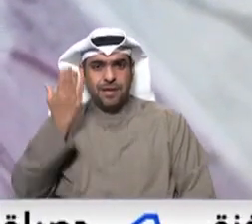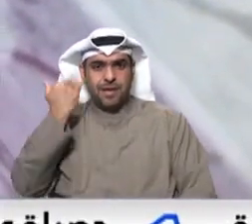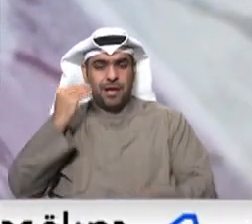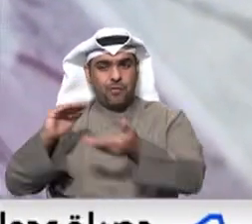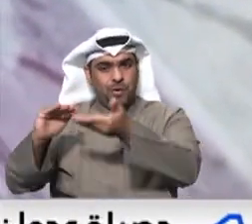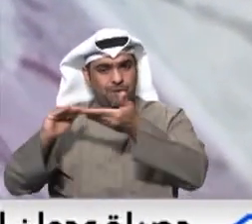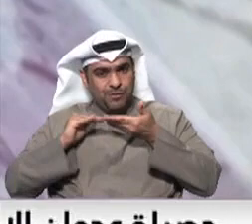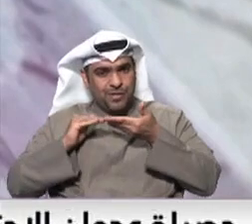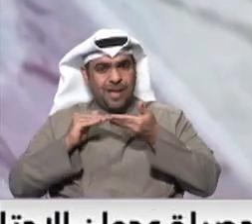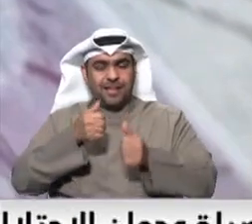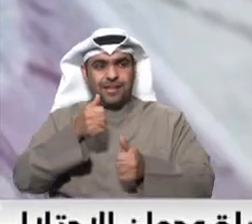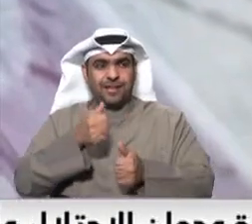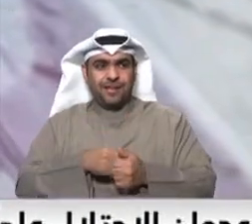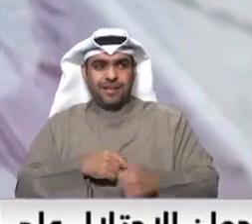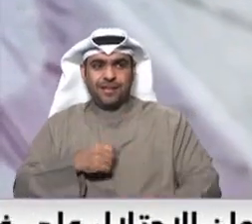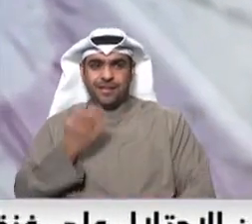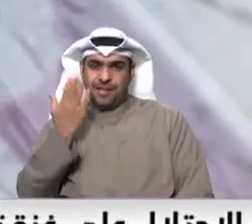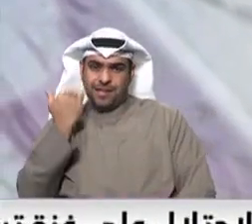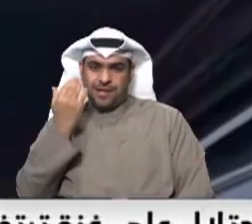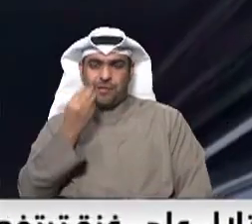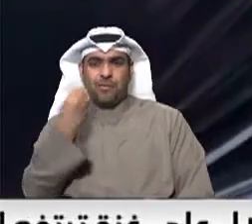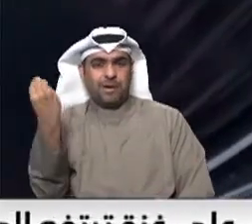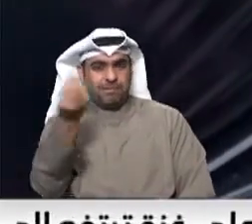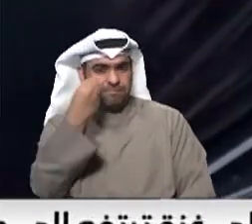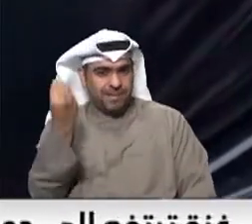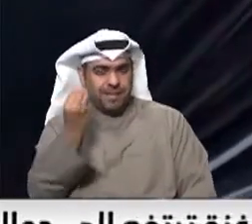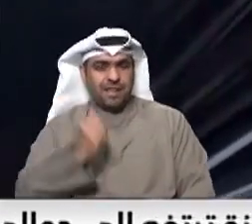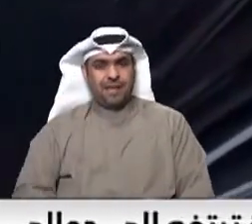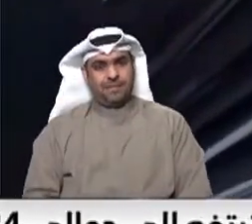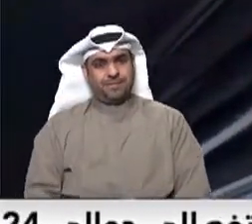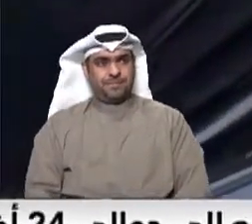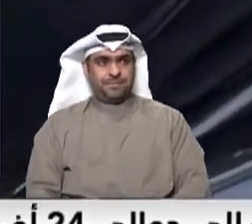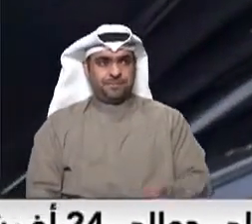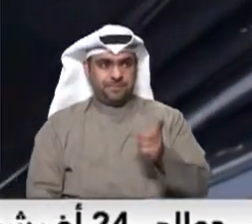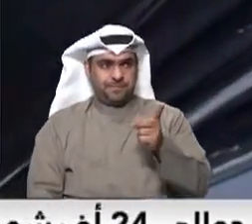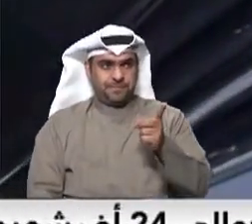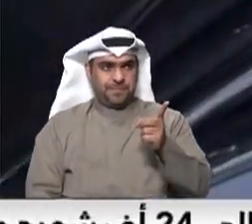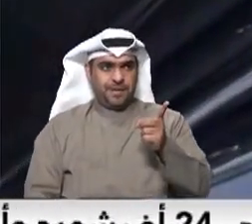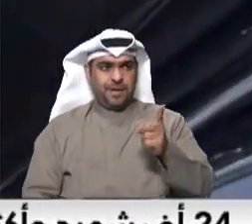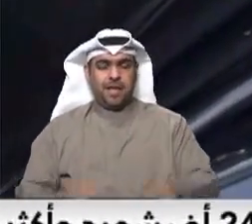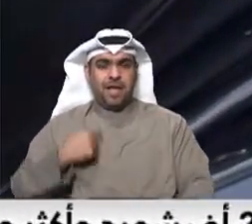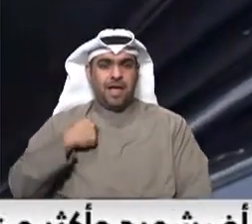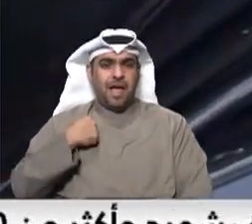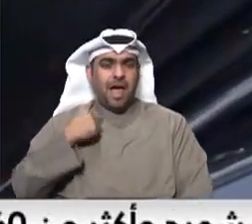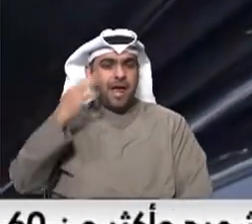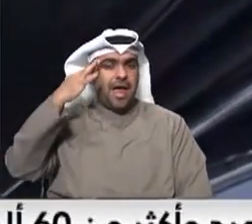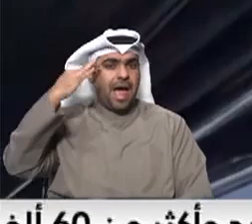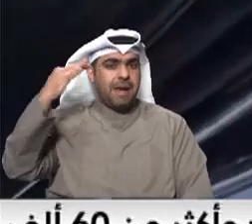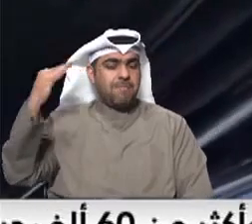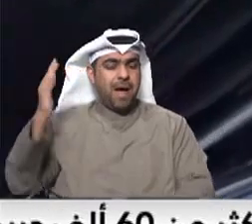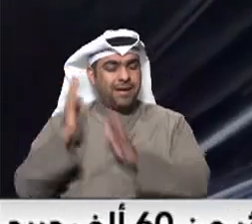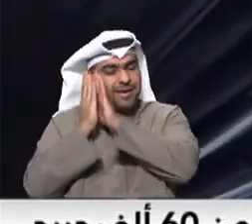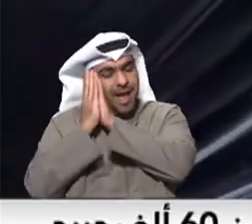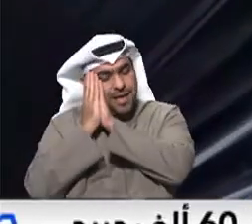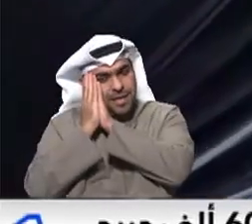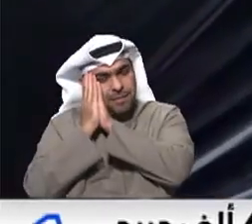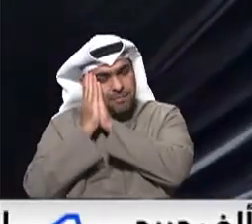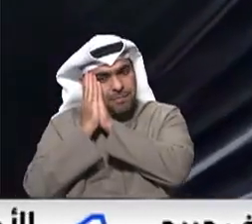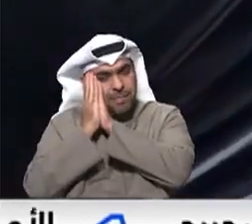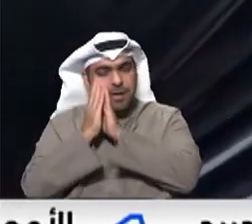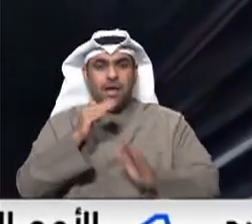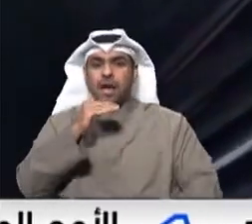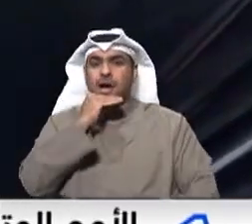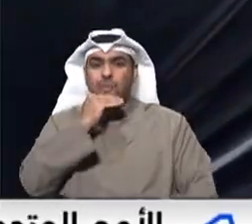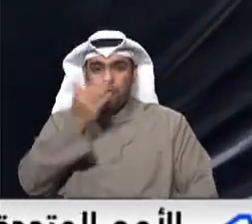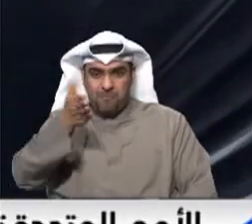كل ما يكون مبسوط يطششني إحنا وإخواتي. حلمت ببابا وقال لي خلي دير بالك عمك دير بالك